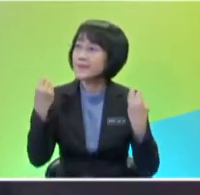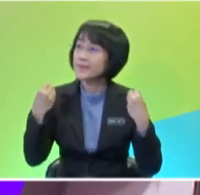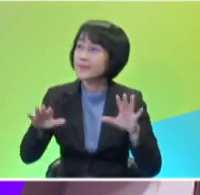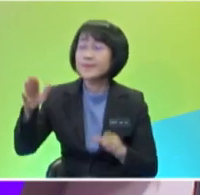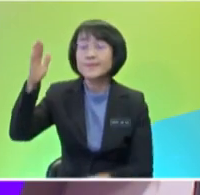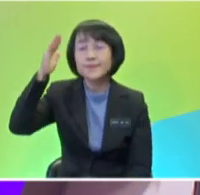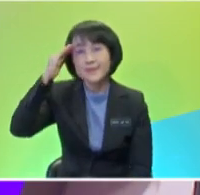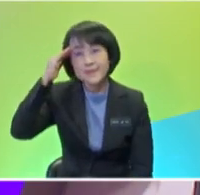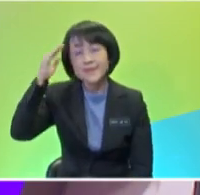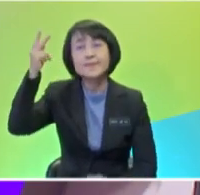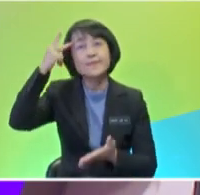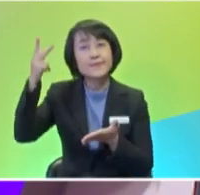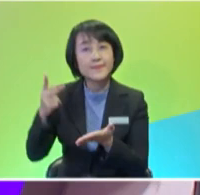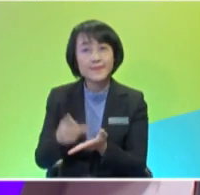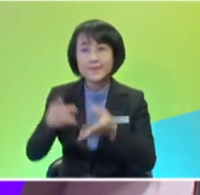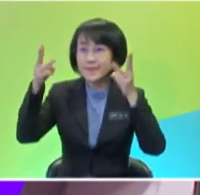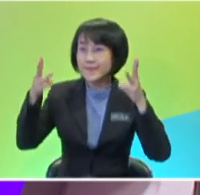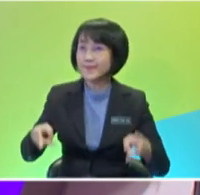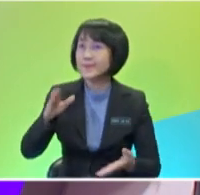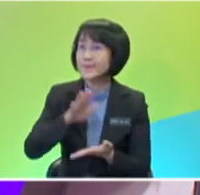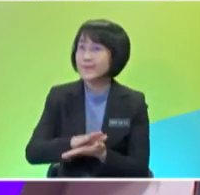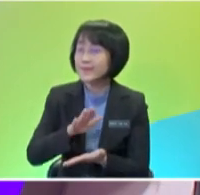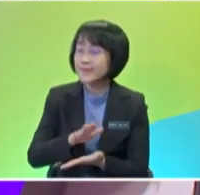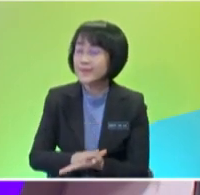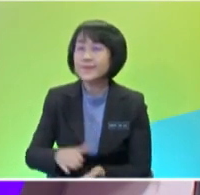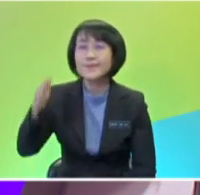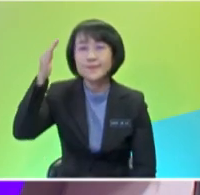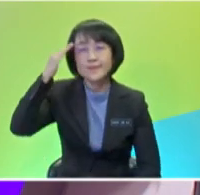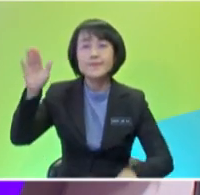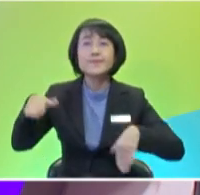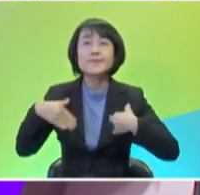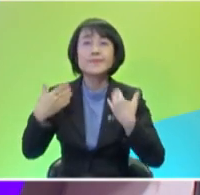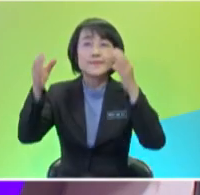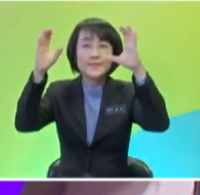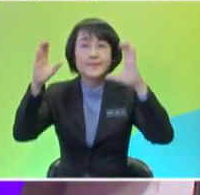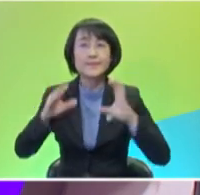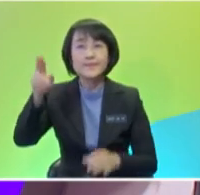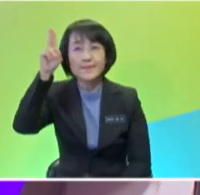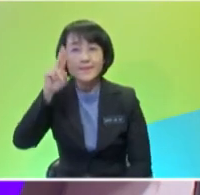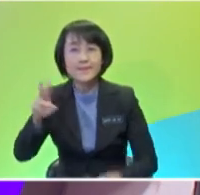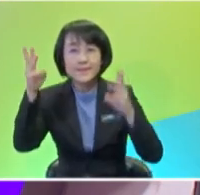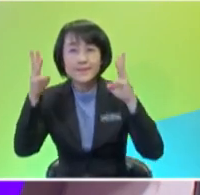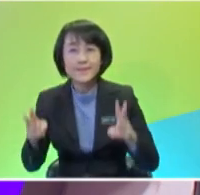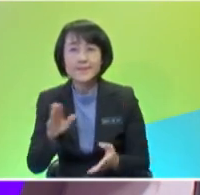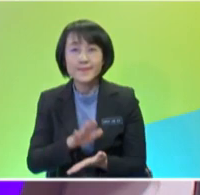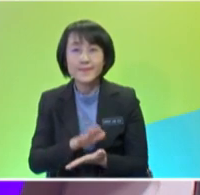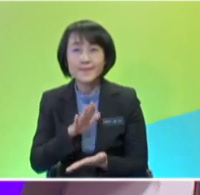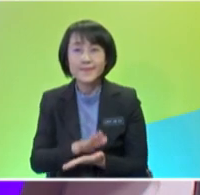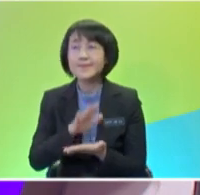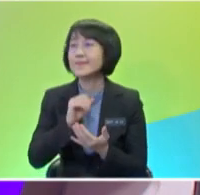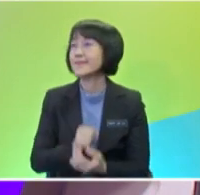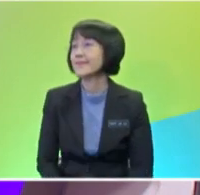mengenali warga sekolah sekarang kita tidak tahu bagaimana cara menghormati warga sekolah tersebut kita saksikan oke